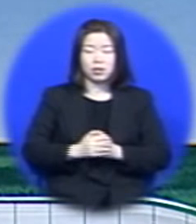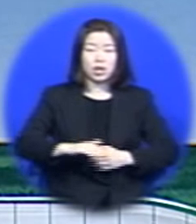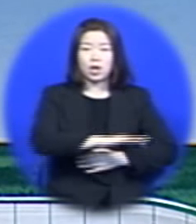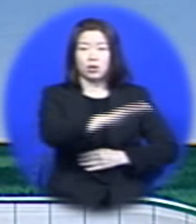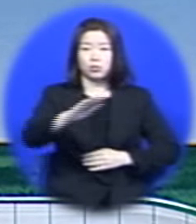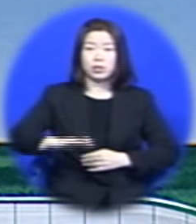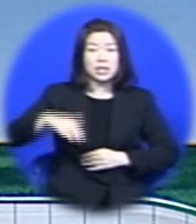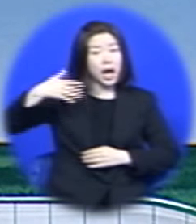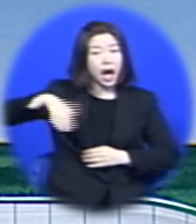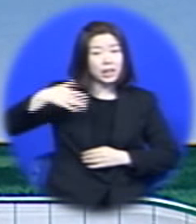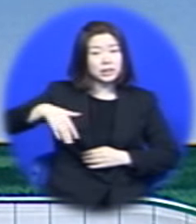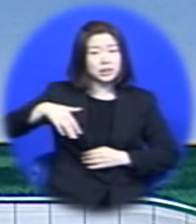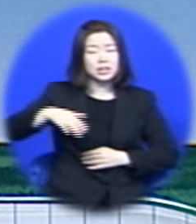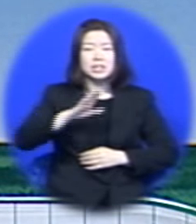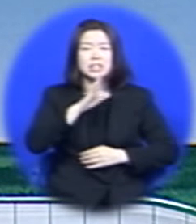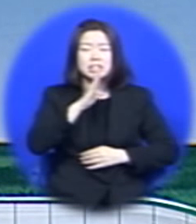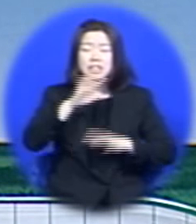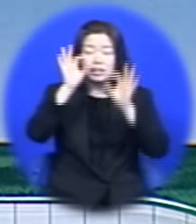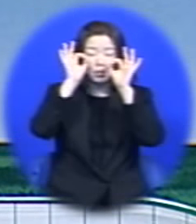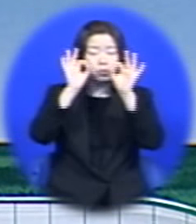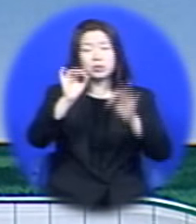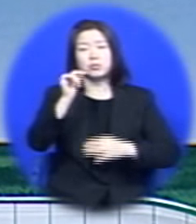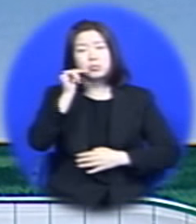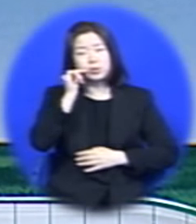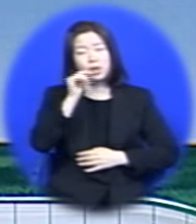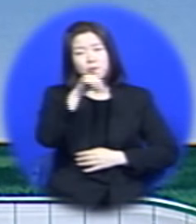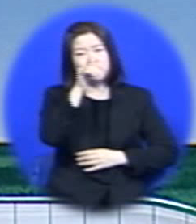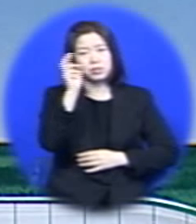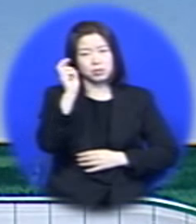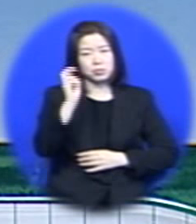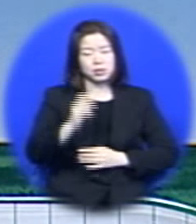우리는 아직까지 진짜를 못 보고 있는지 모르는 거예요.